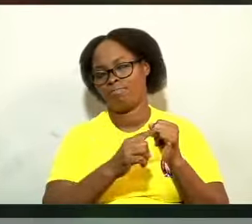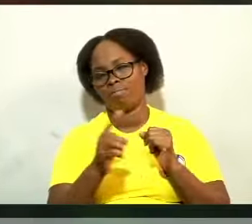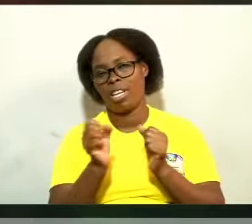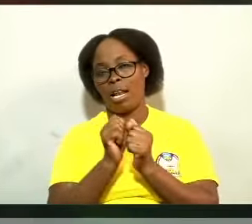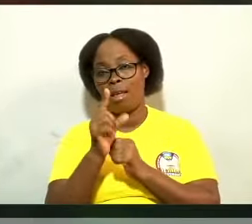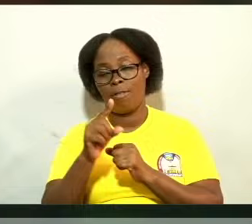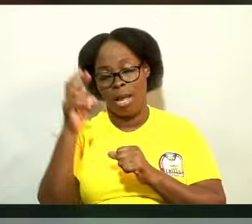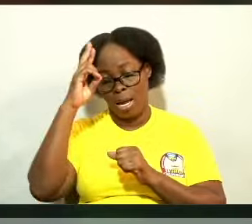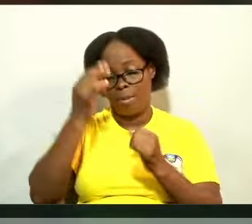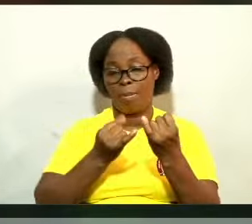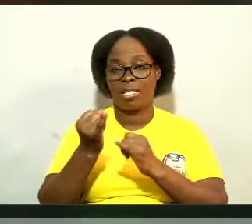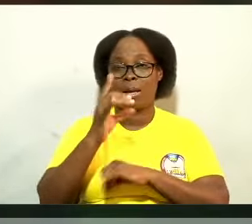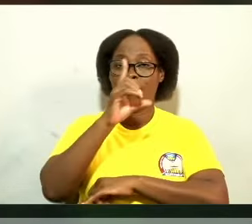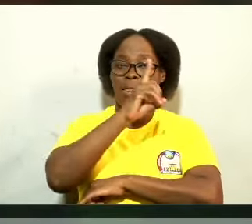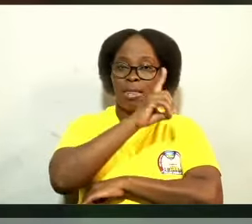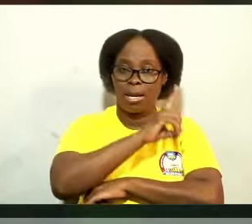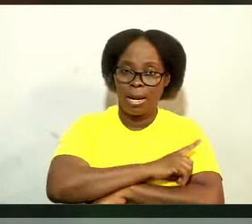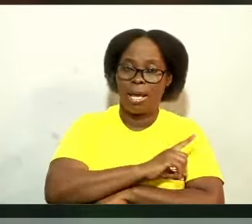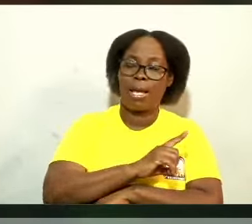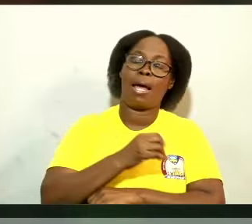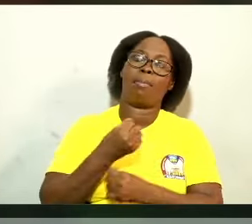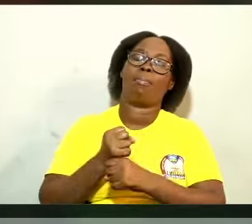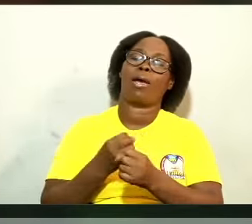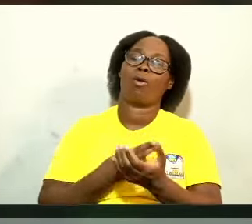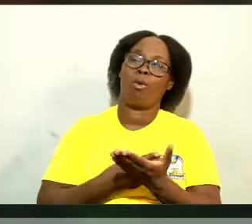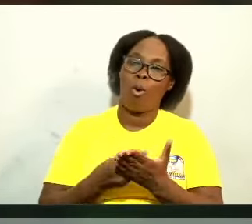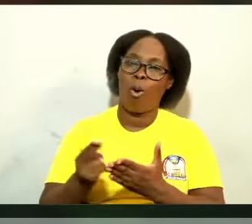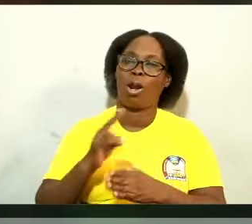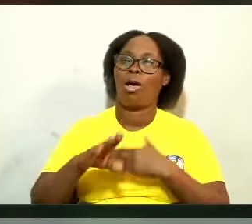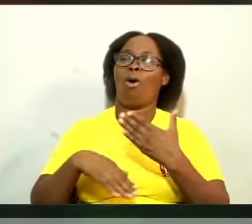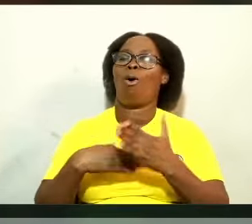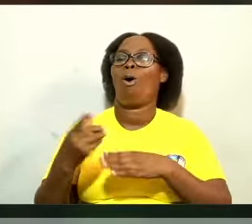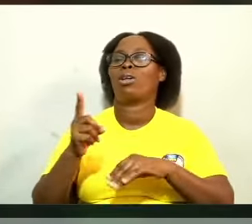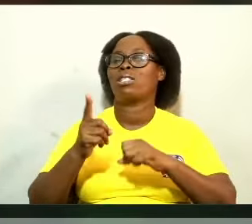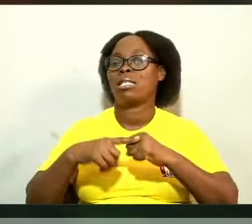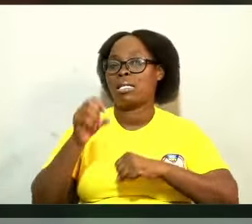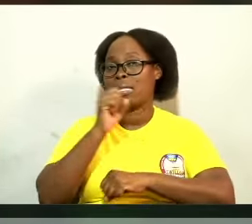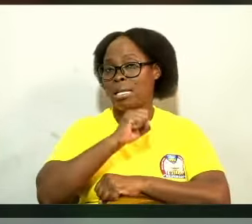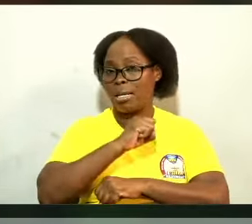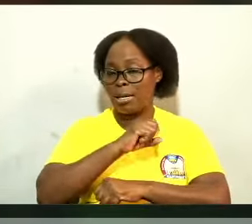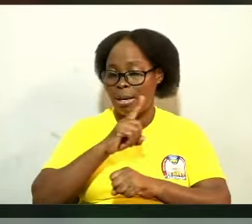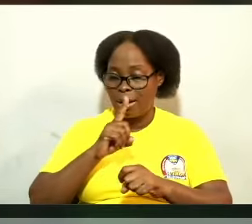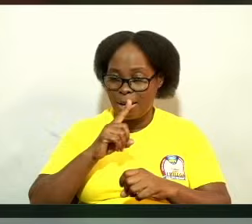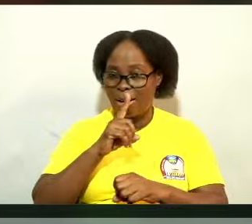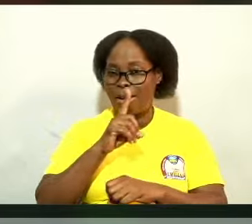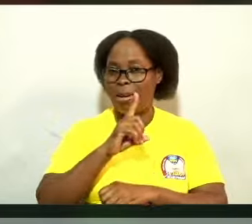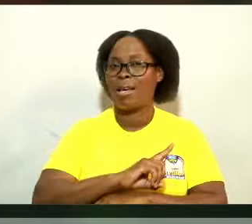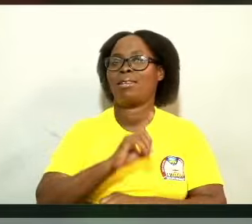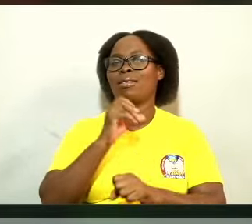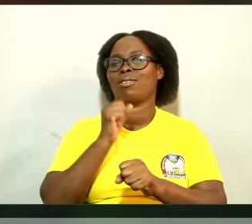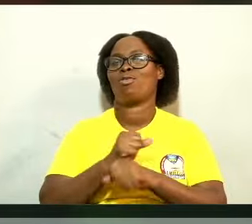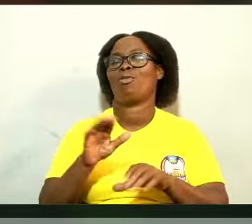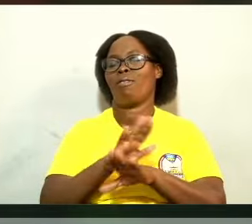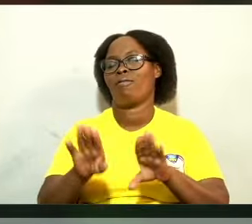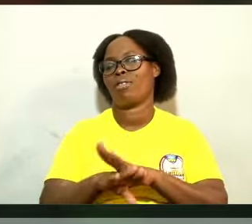Siku sita fanya kazi, utende mambo yako yote, lakini siku ya 7 ni sabato ya Bwana Mungu wako.